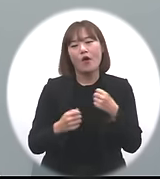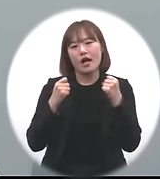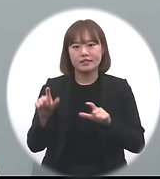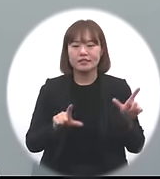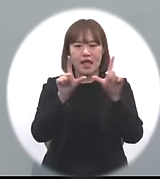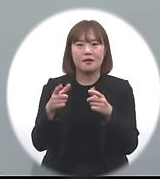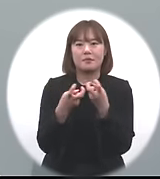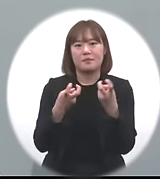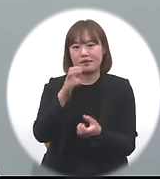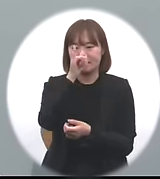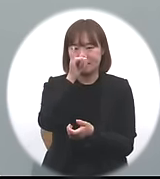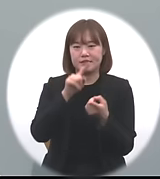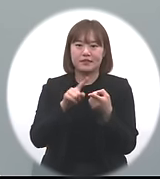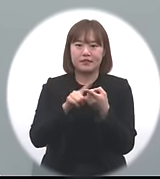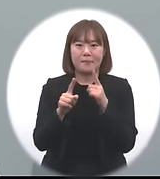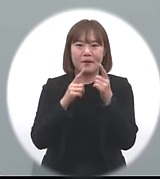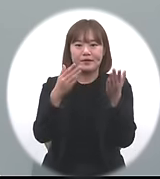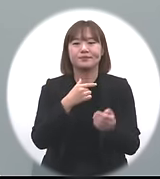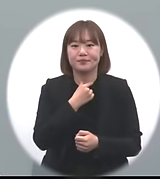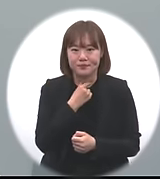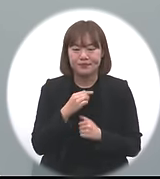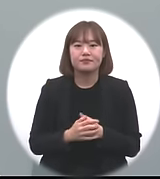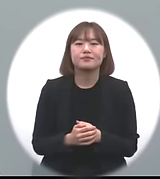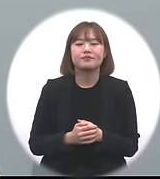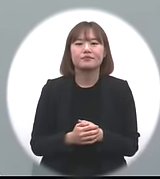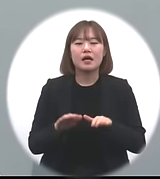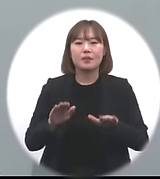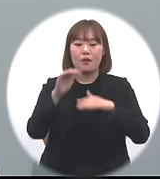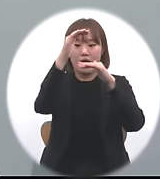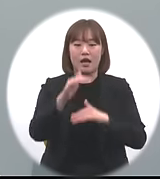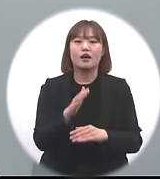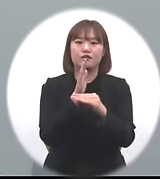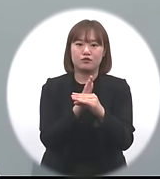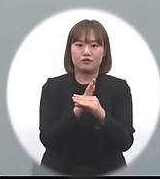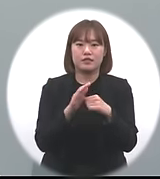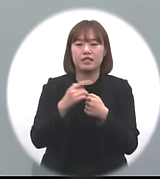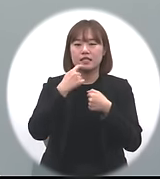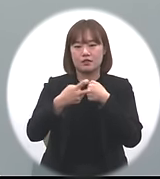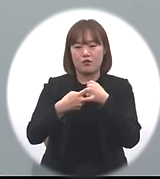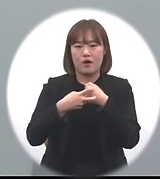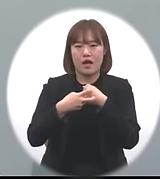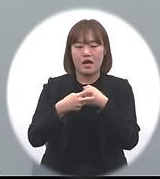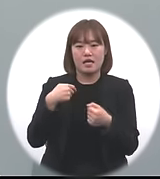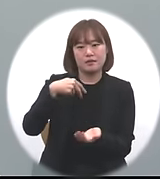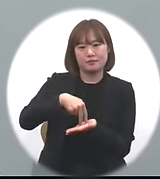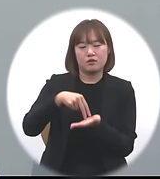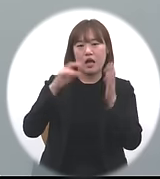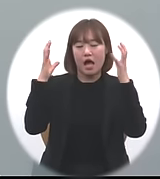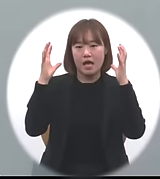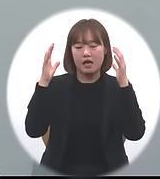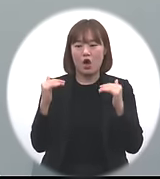있는 방법들이 있다. 뭐 이런 얘기들을 좀 드려보려고 합니다. 그리고 이 얘기 드리는 과정 중에 사실은 치과의사로서 아이들이 아주